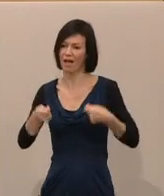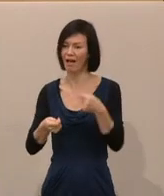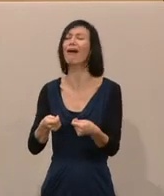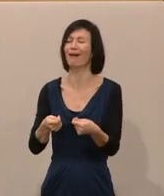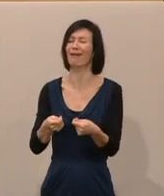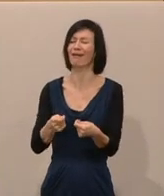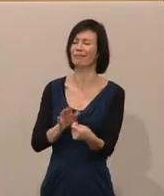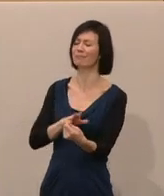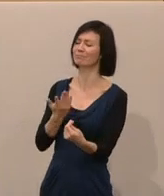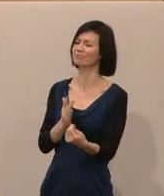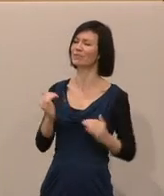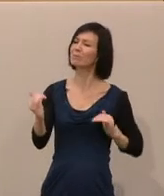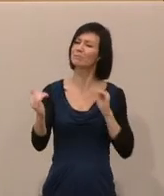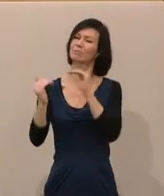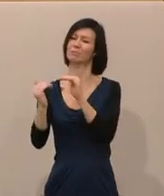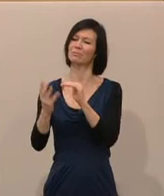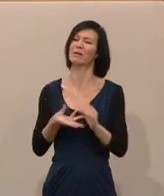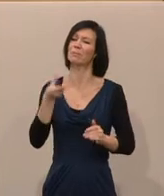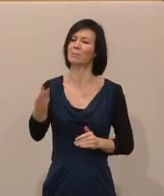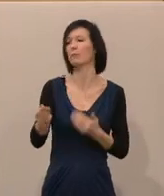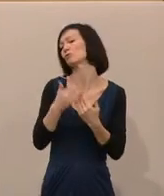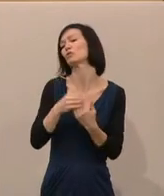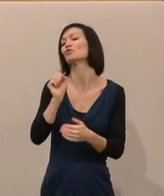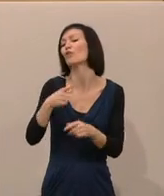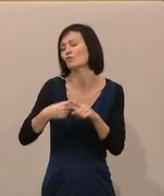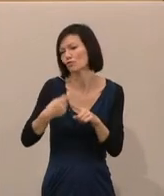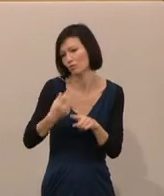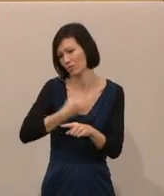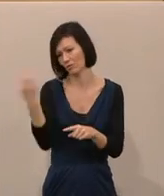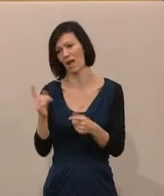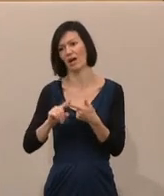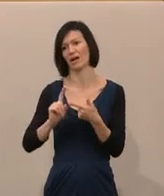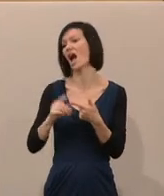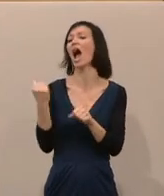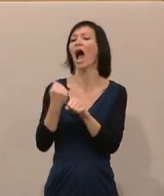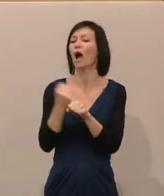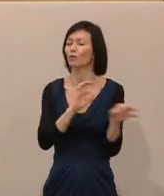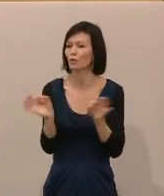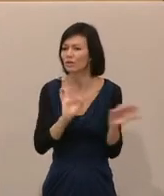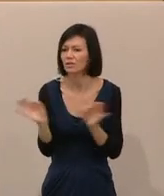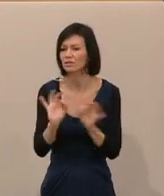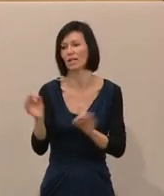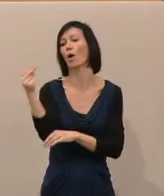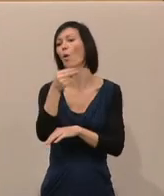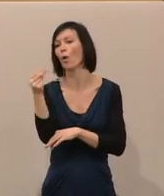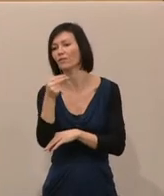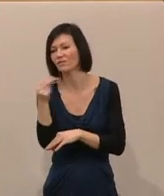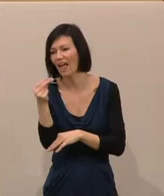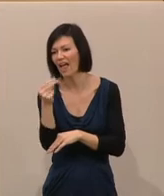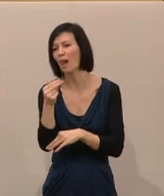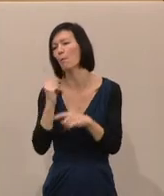Beispiele. 12-Stunden-Tag. Die Autoindustrie, die Hotellerie wird bedient. Senkung der Mehrwertsteuersenkung.